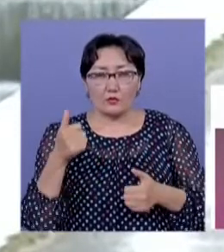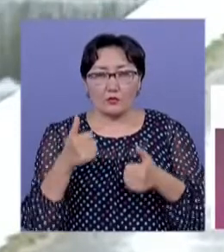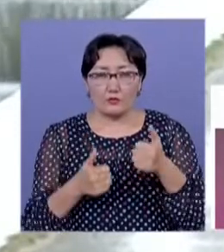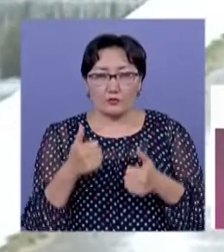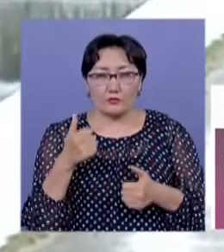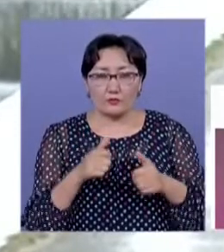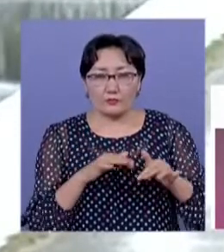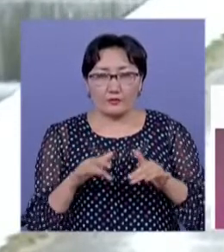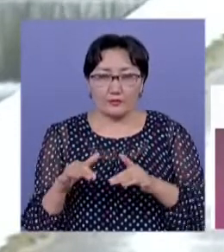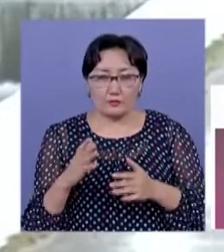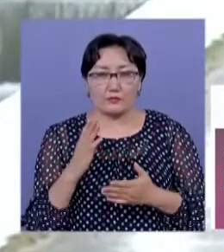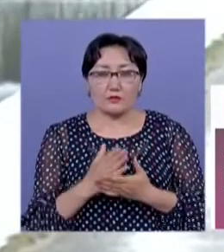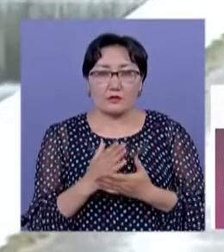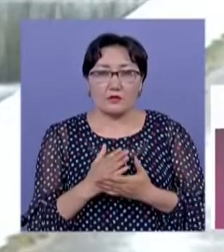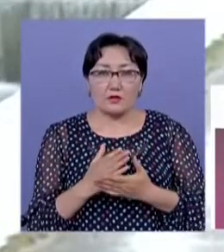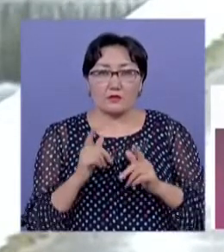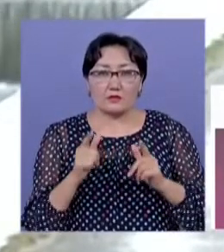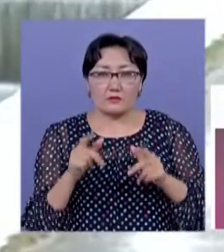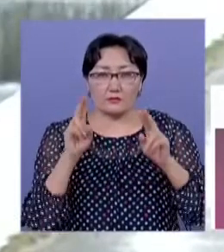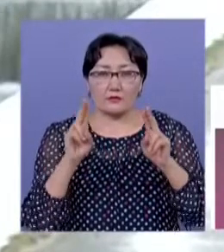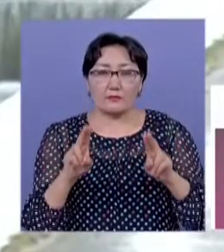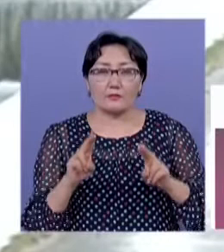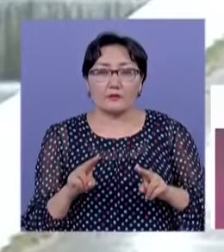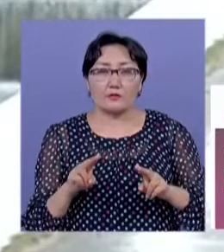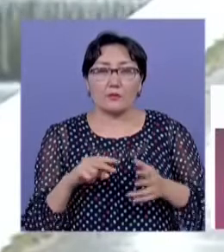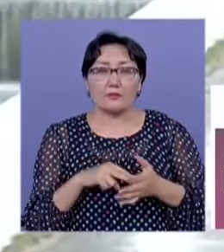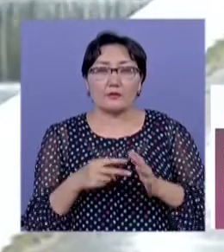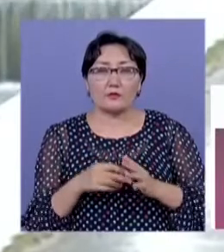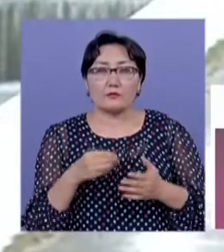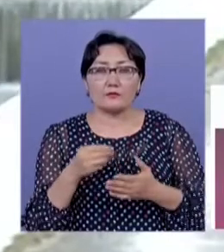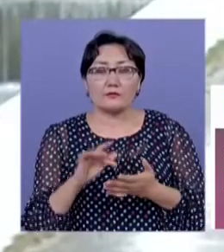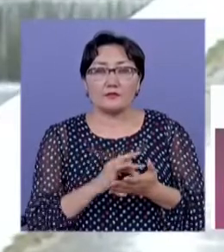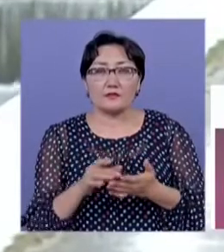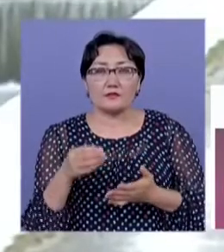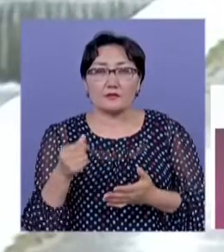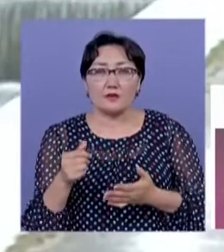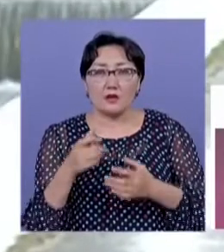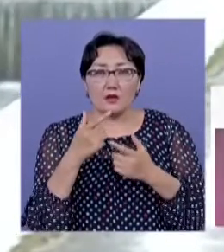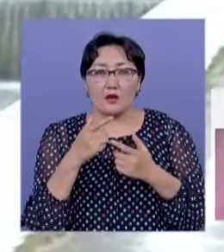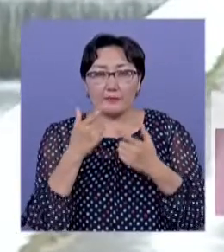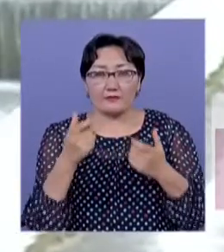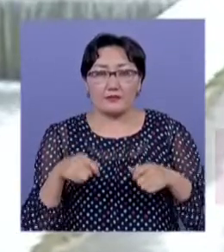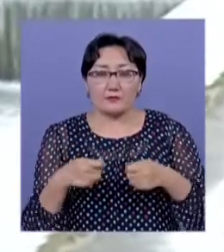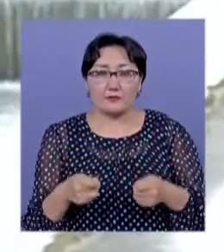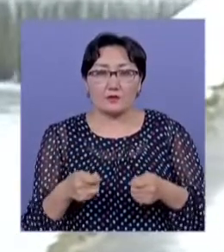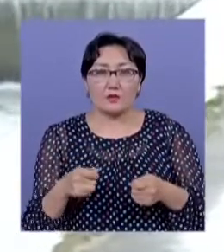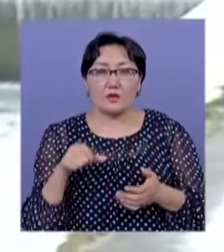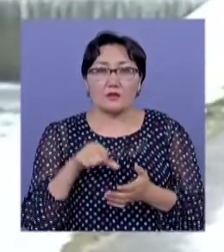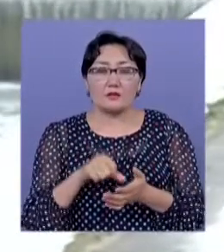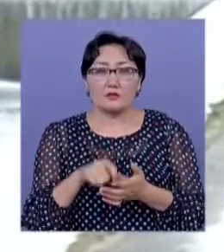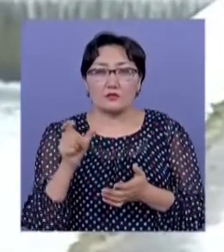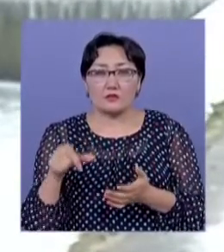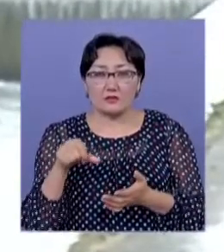конкурсный процедура деген бар. Өзі согласно плана финансирования біз объявление бердік, қазір объявление бердік, одан қатысушылар